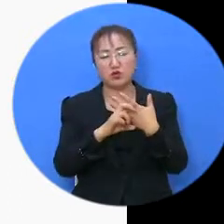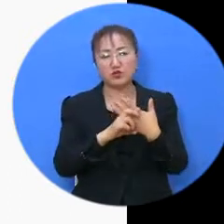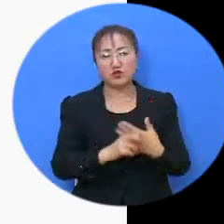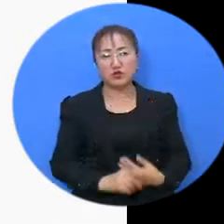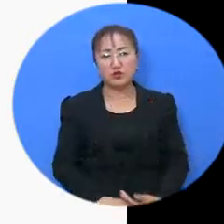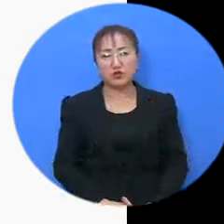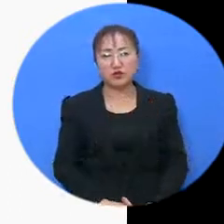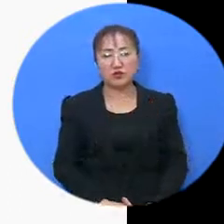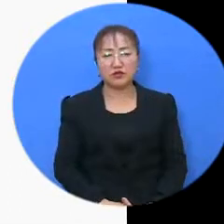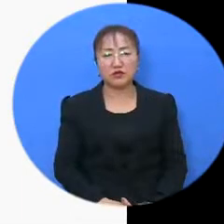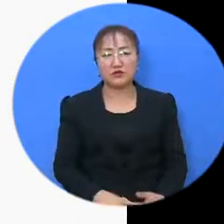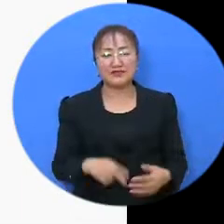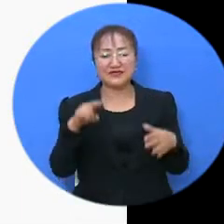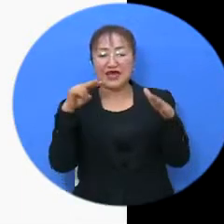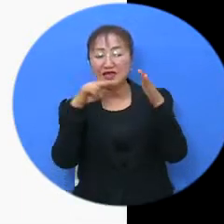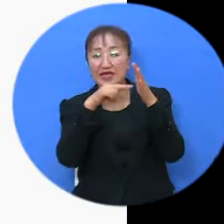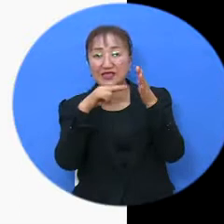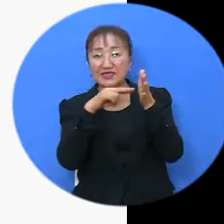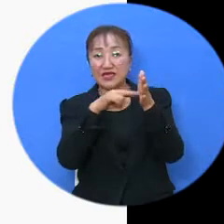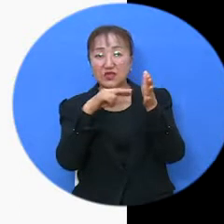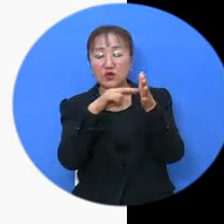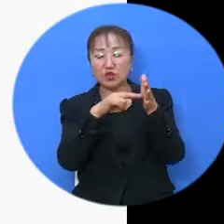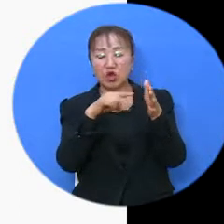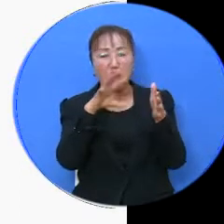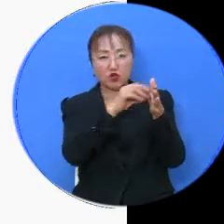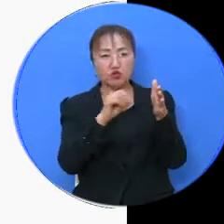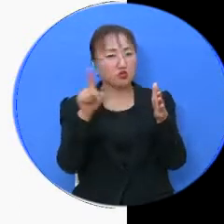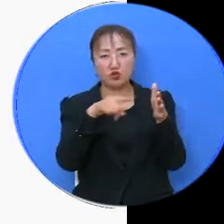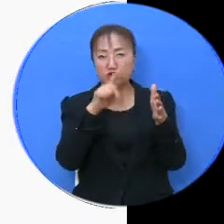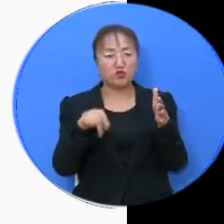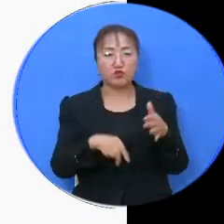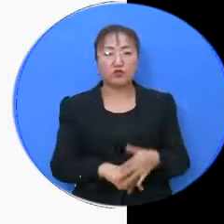Бүх төрлийн цахилгааны залхуураар оролдож болохгүй шүү.